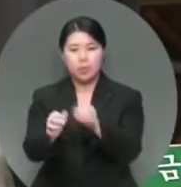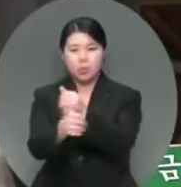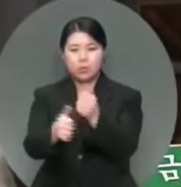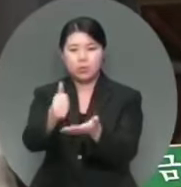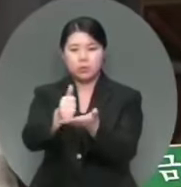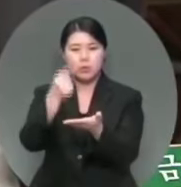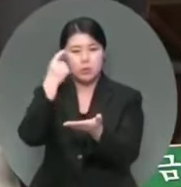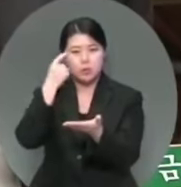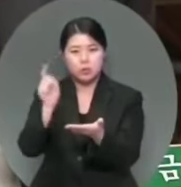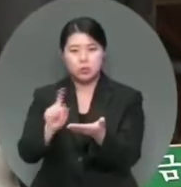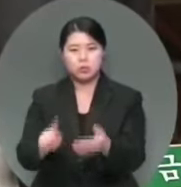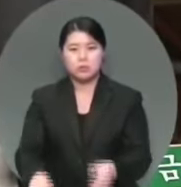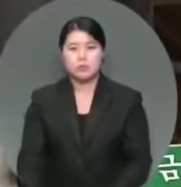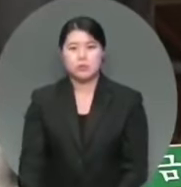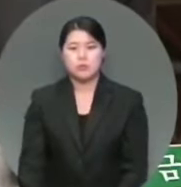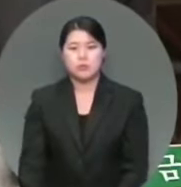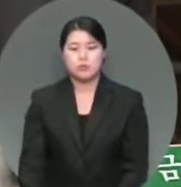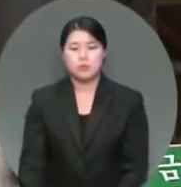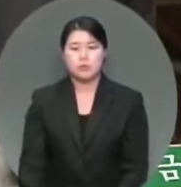금융위원장으로서는 어떻습니까?